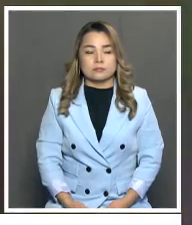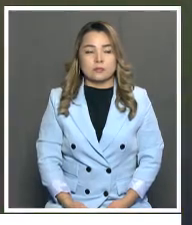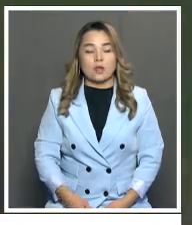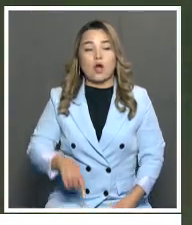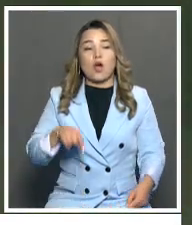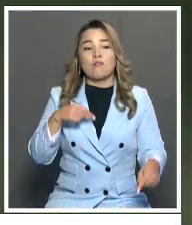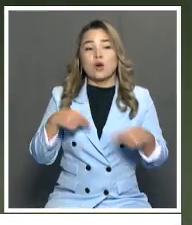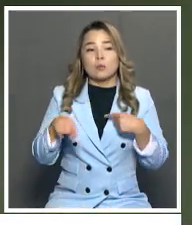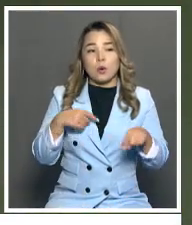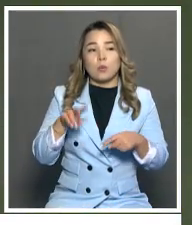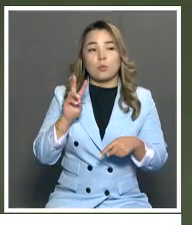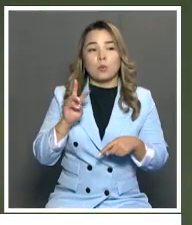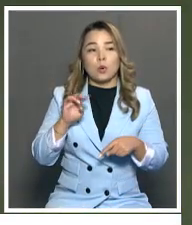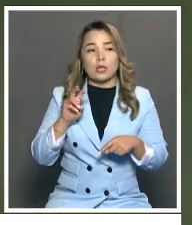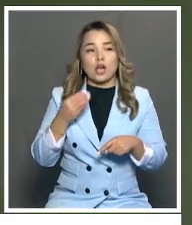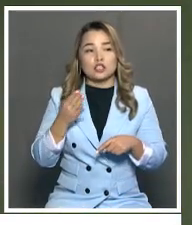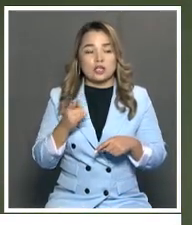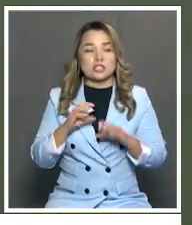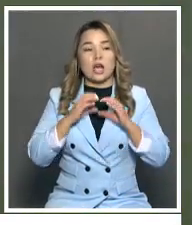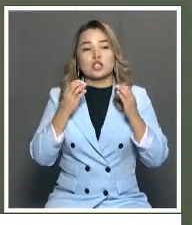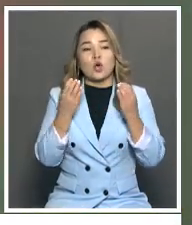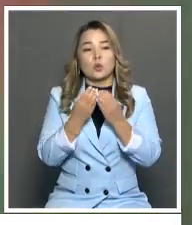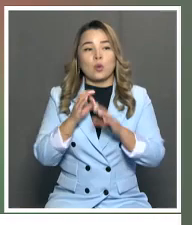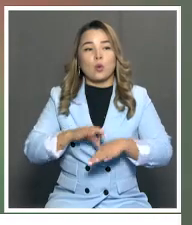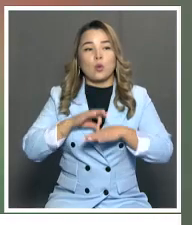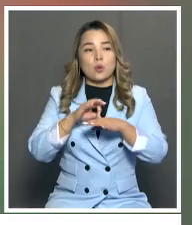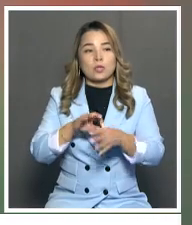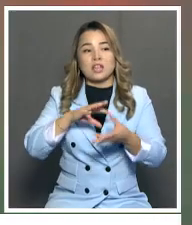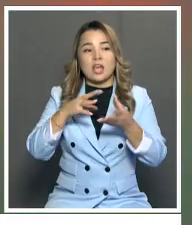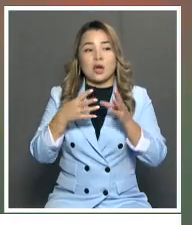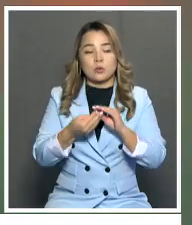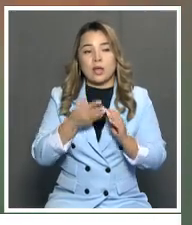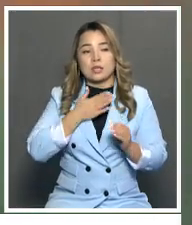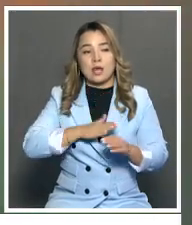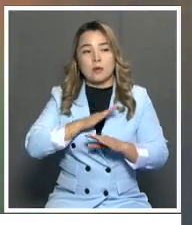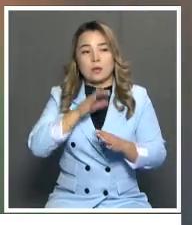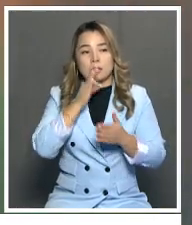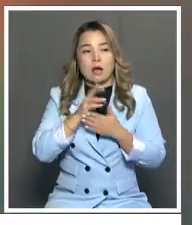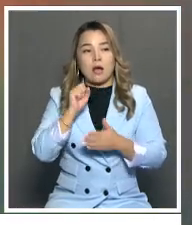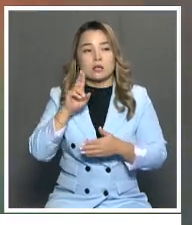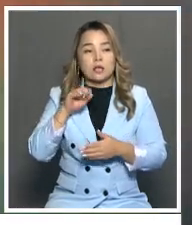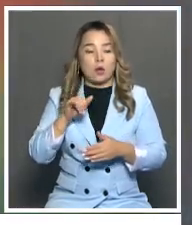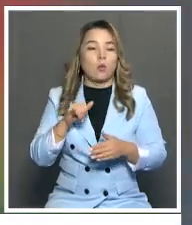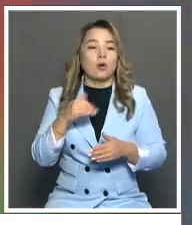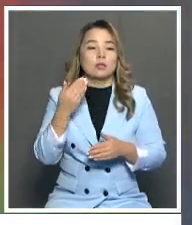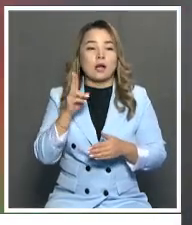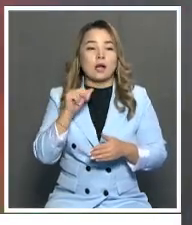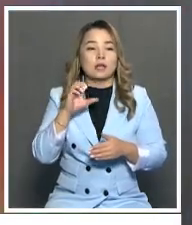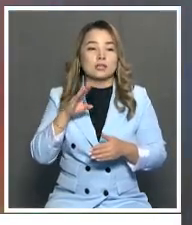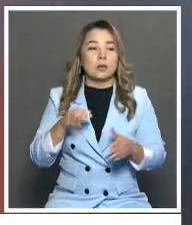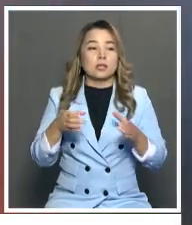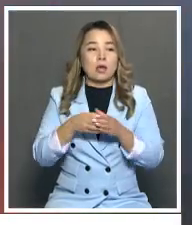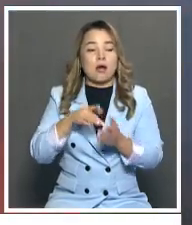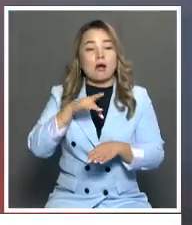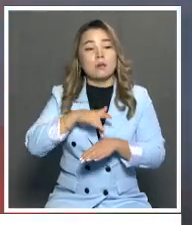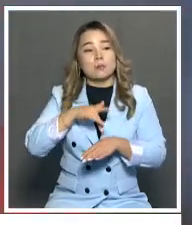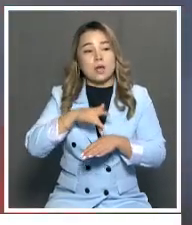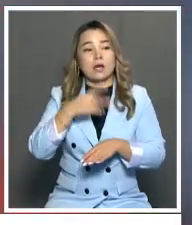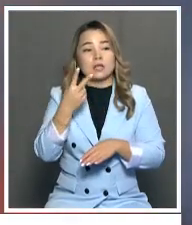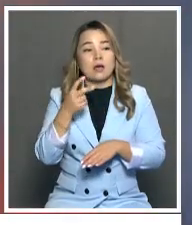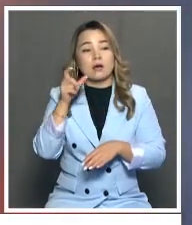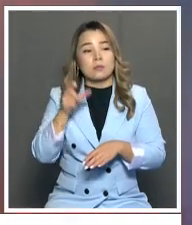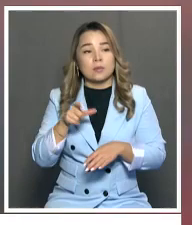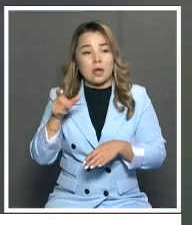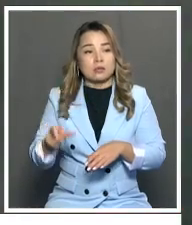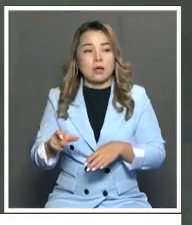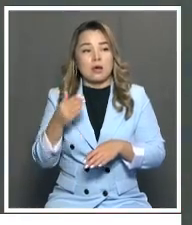Футбол мұнайшы стадионда өтті. Матчтың нәтижесіне көңілі толмаған ақтаулық Каспи командасының екі жанкүйері алаңға жүгіріп шығып, ентелеп